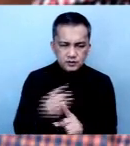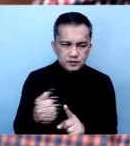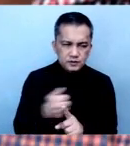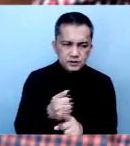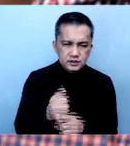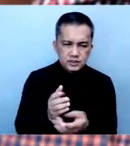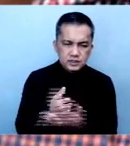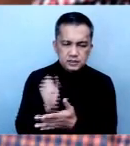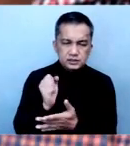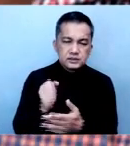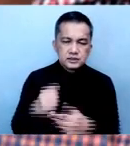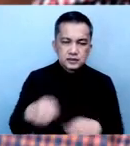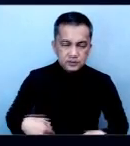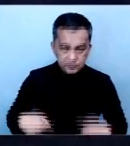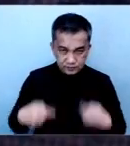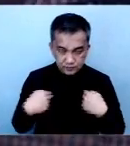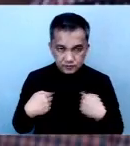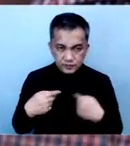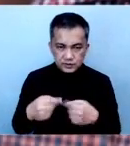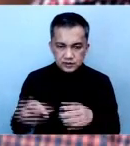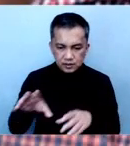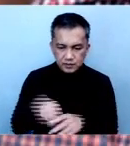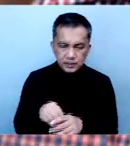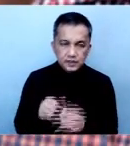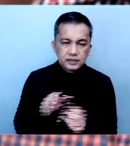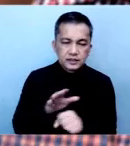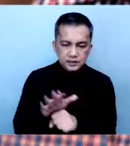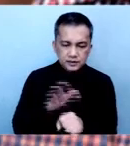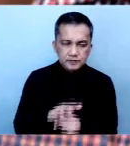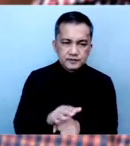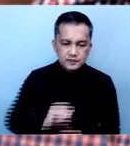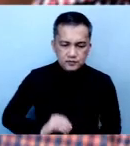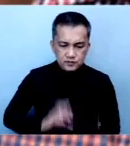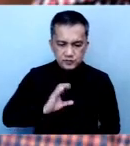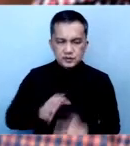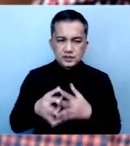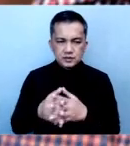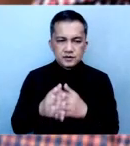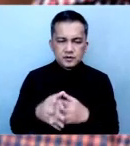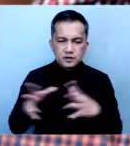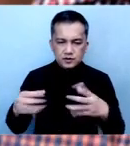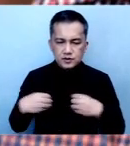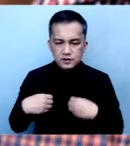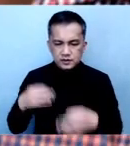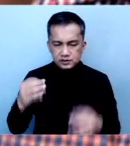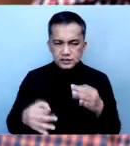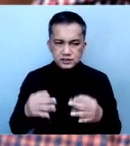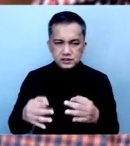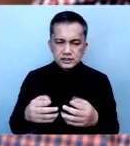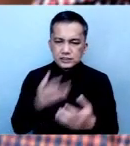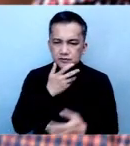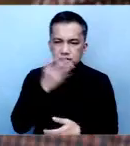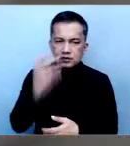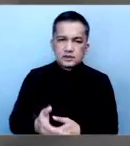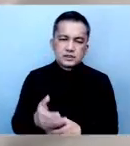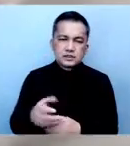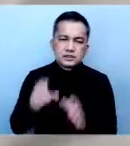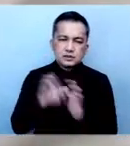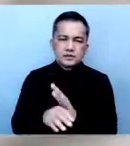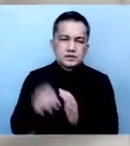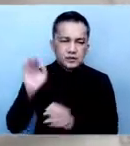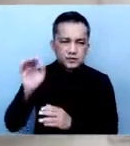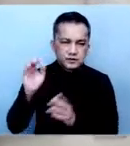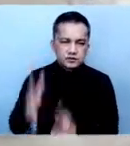pantao kabilang ang rape kumpyansa ang America na makakamit din ng hustisya sa mga anil kasuklamsuklam na krimin ng Pastor